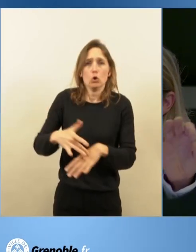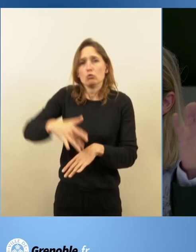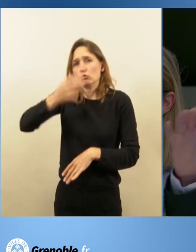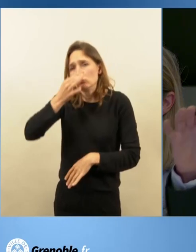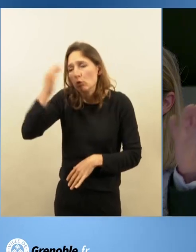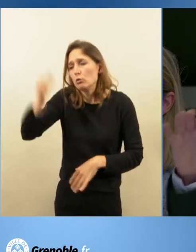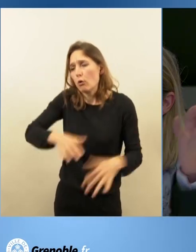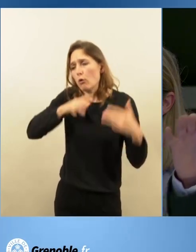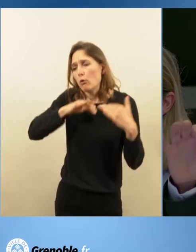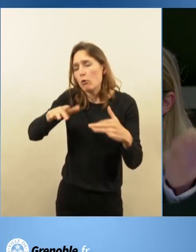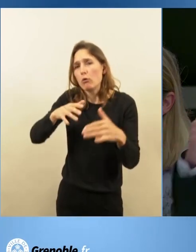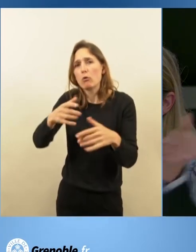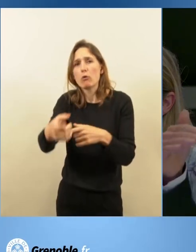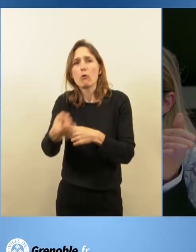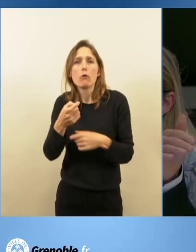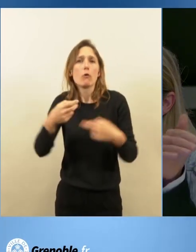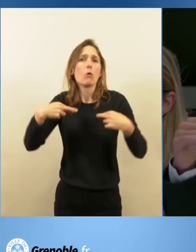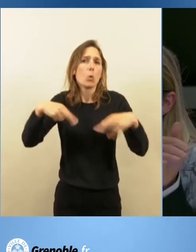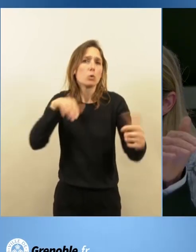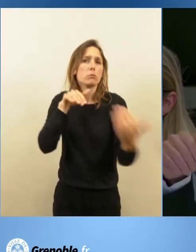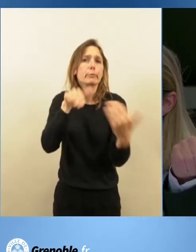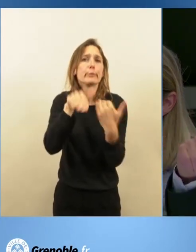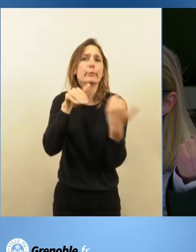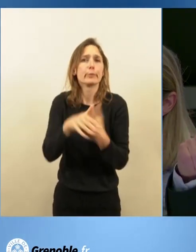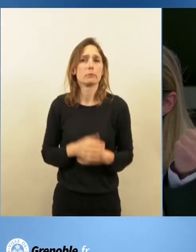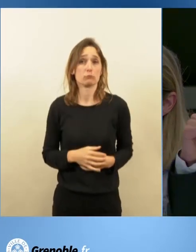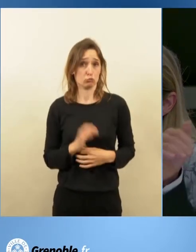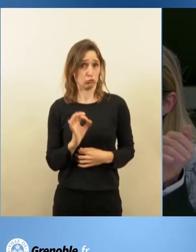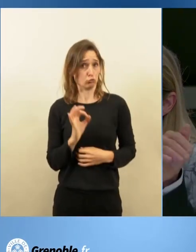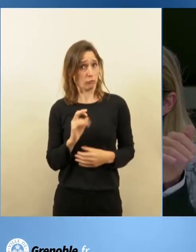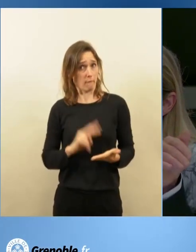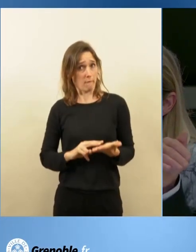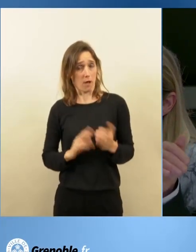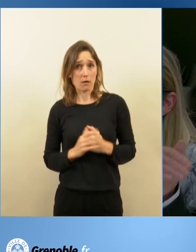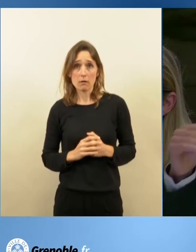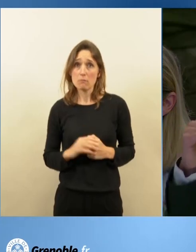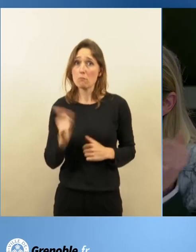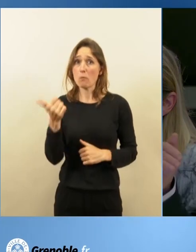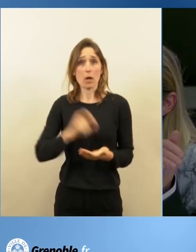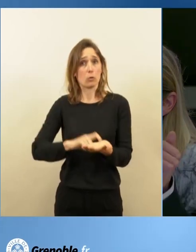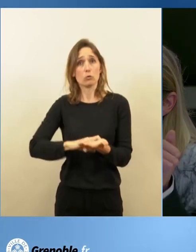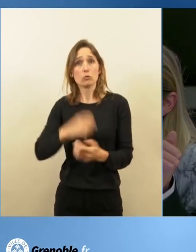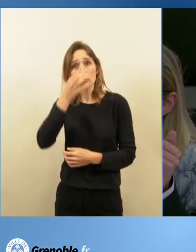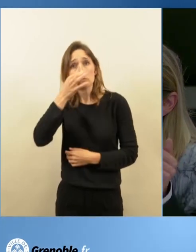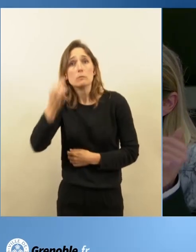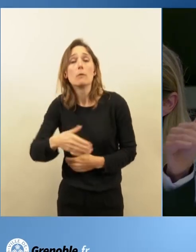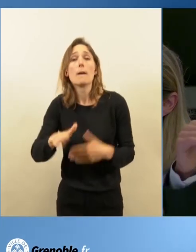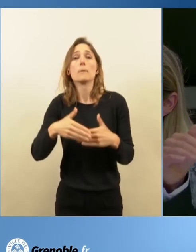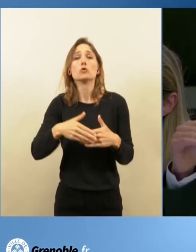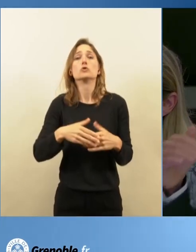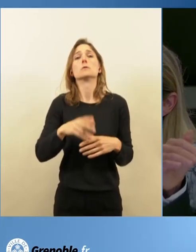pollution liée au trafic routier c'est vrai c'est vrai la première chose de pollution près de bouchailler Vialer